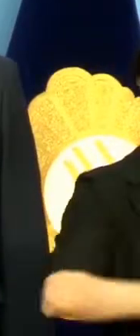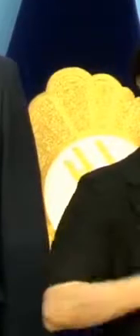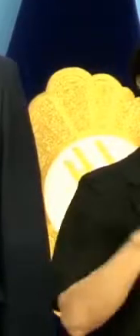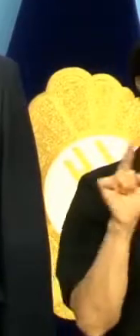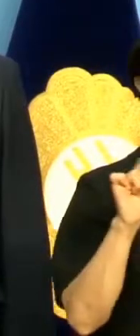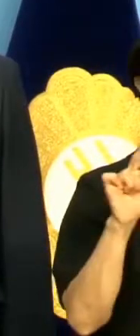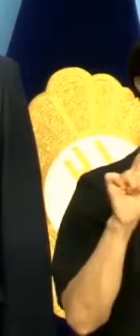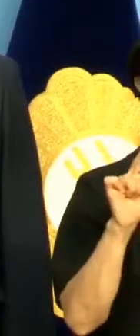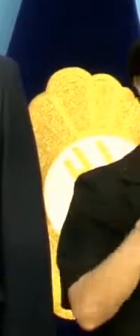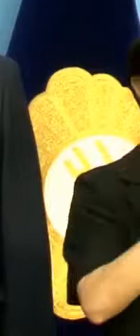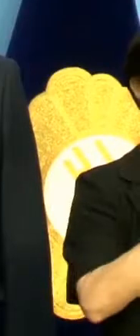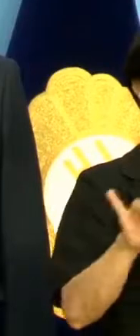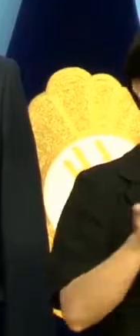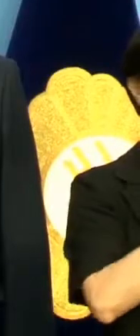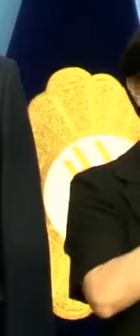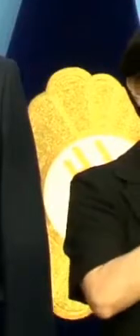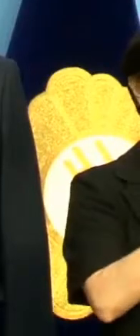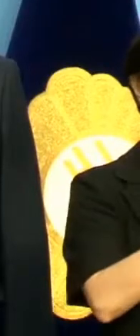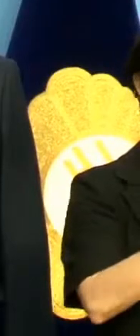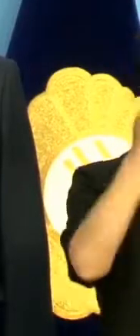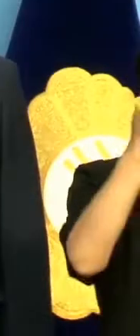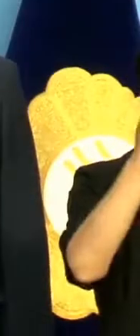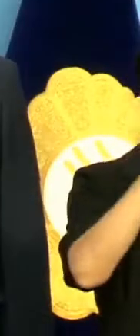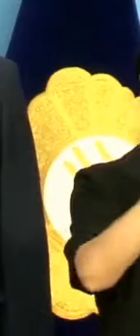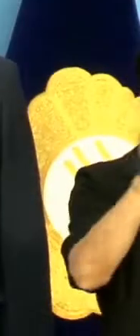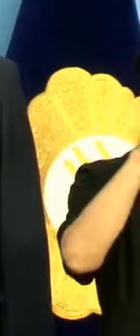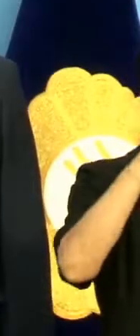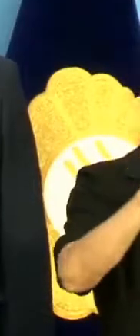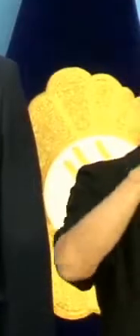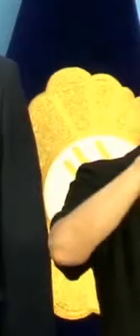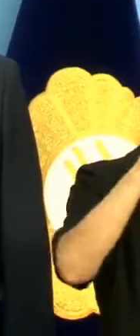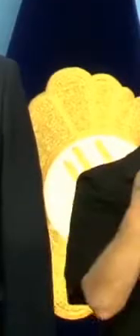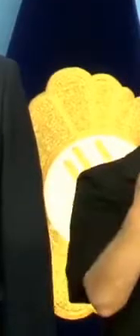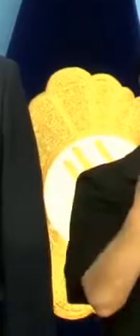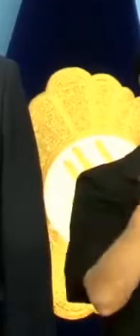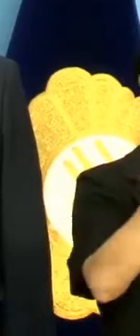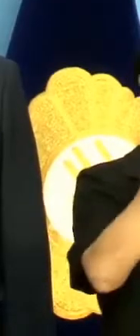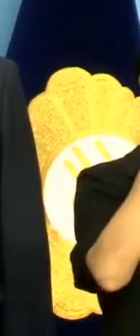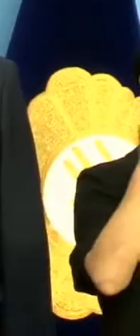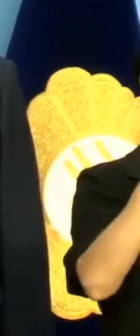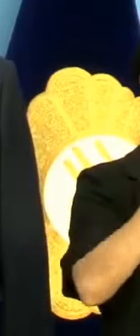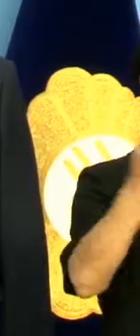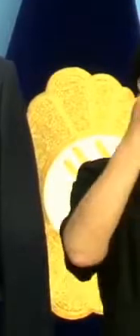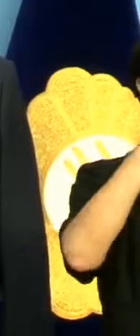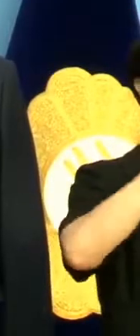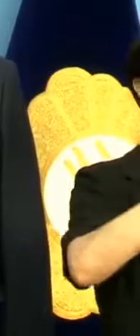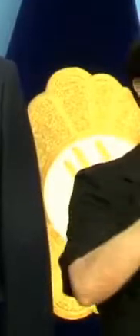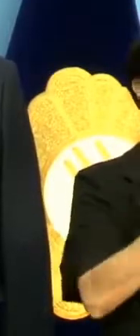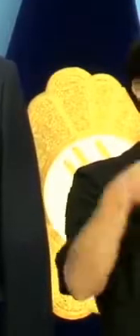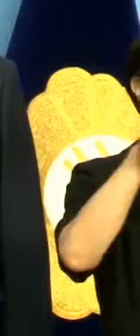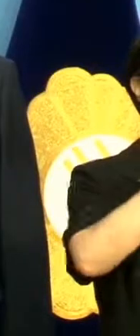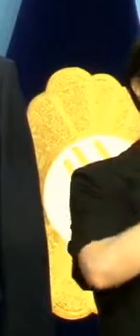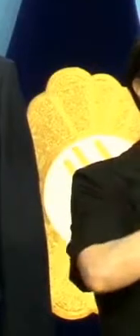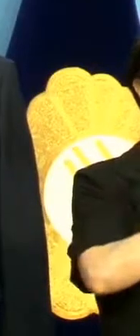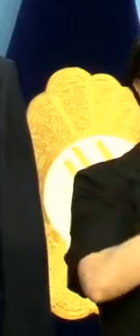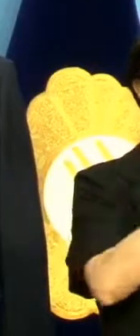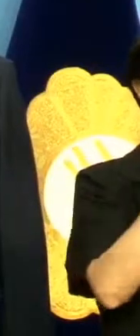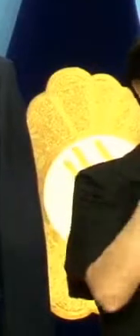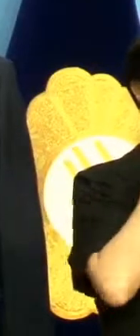먼저 이상직 의원 을 형 이경일 과의 횡령 배임 05 여부에 대한 부분입니다